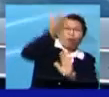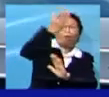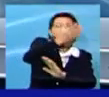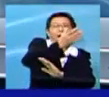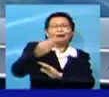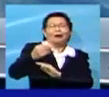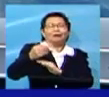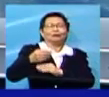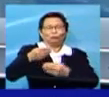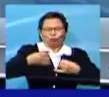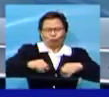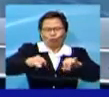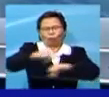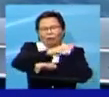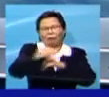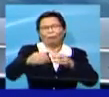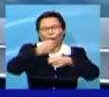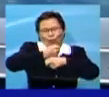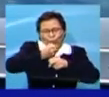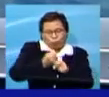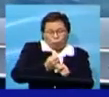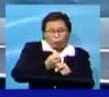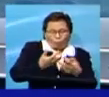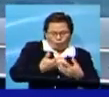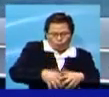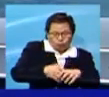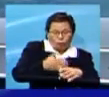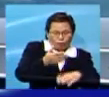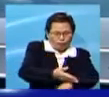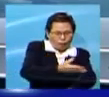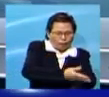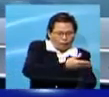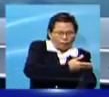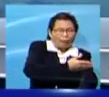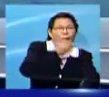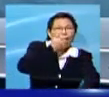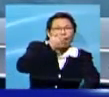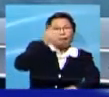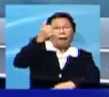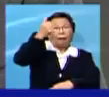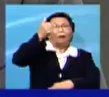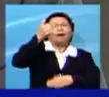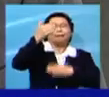serta prestasi jualan dan pengeluaran yang bertambah baik berbanding tahun lalu.